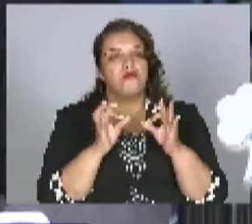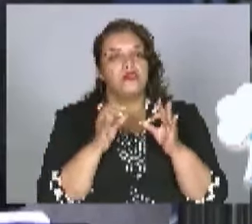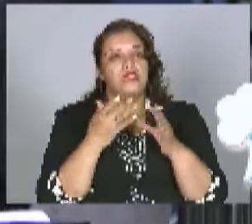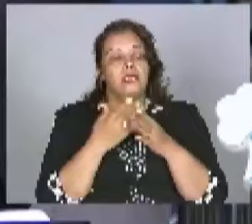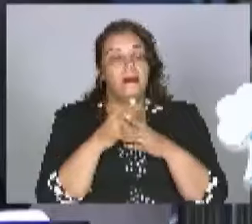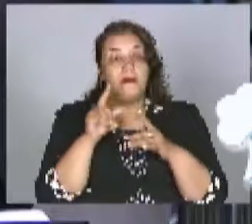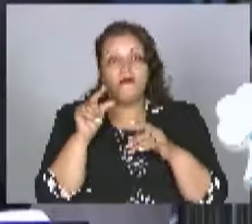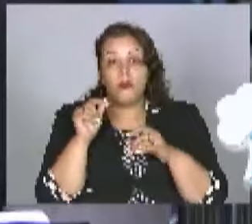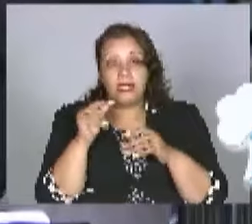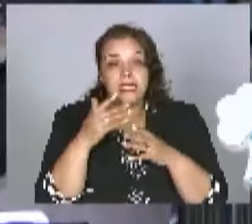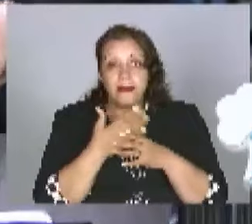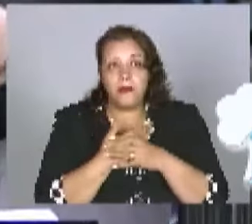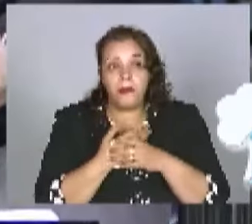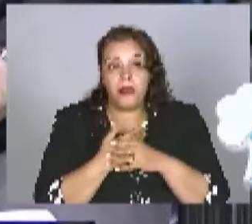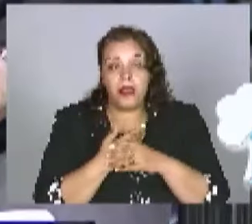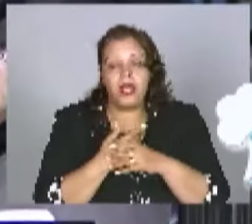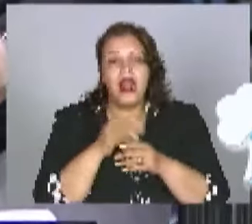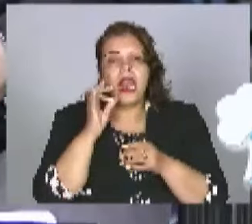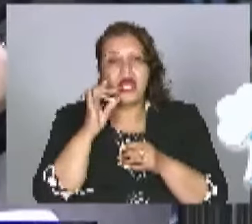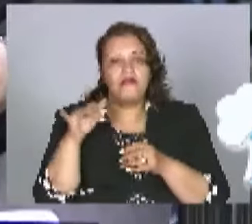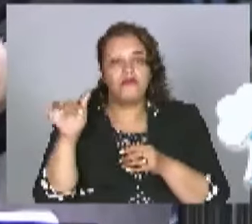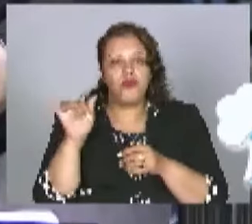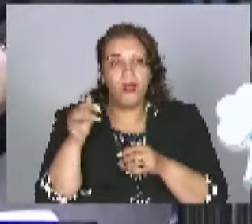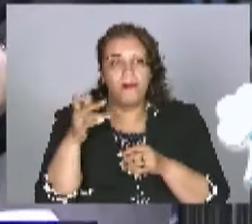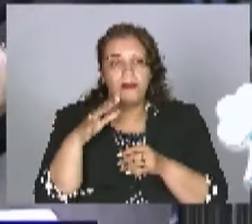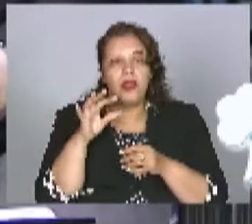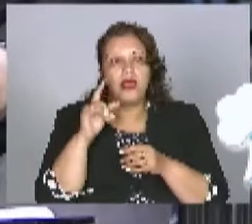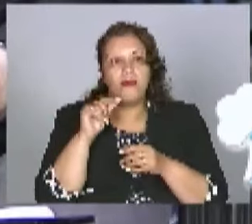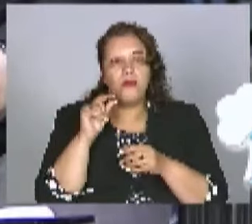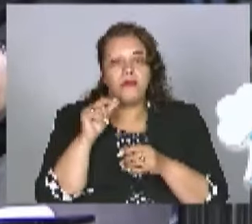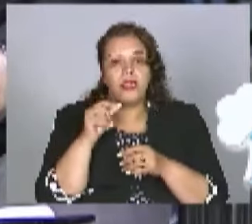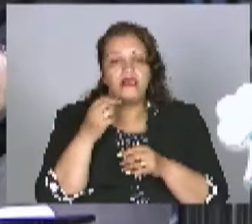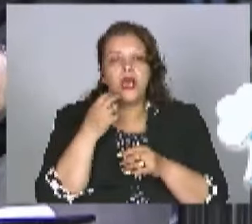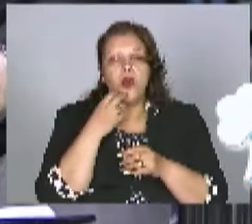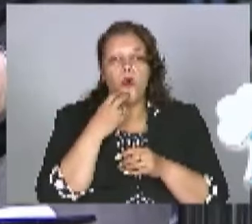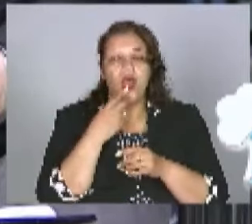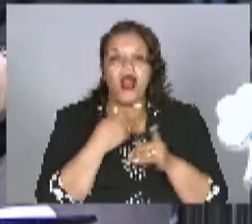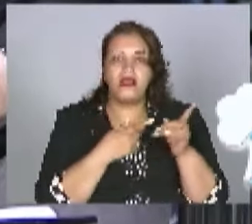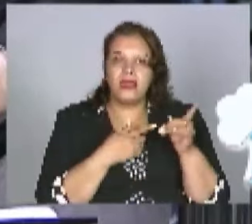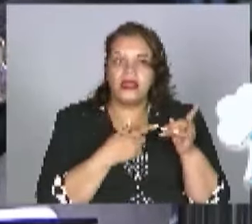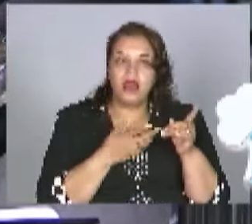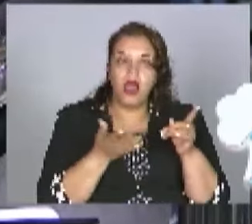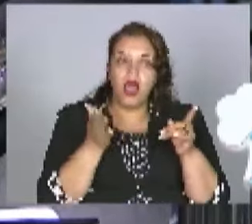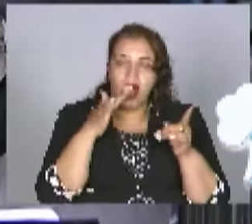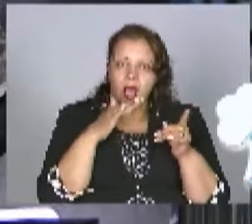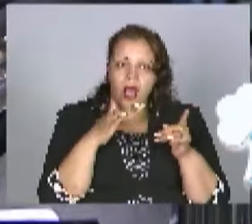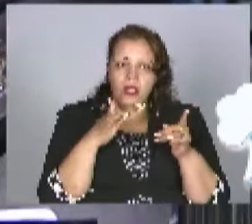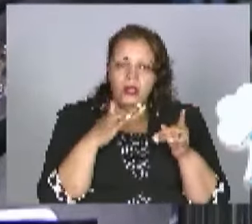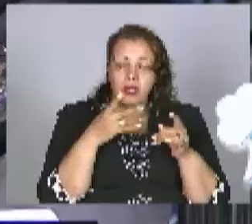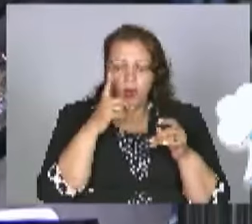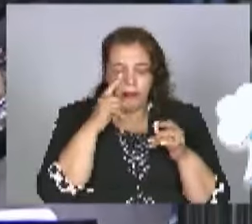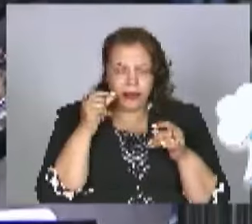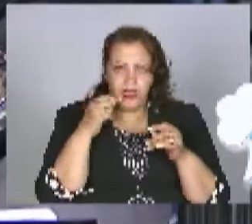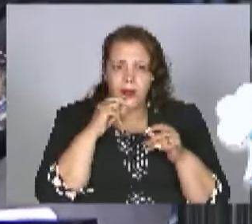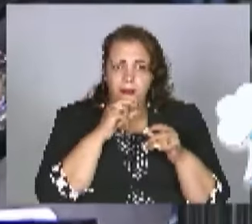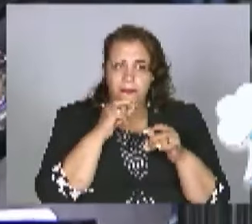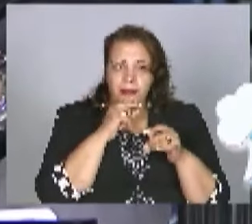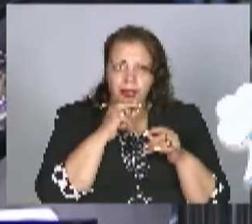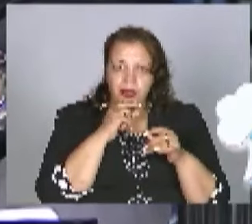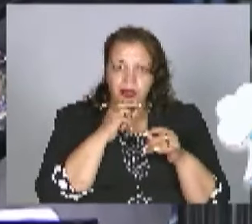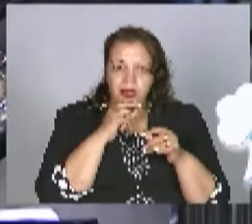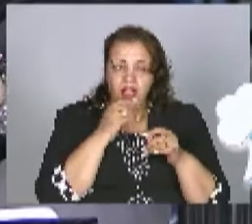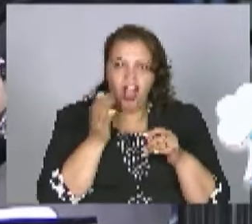التميز فينبغي ان يكون للرجل عشان يبقى راس البيت فالنهار لما تبقى البنت اكبر منه